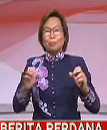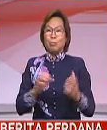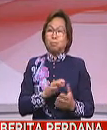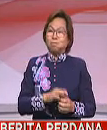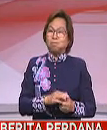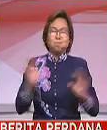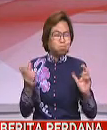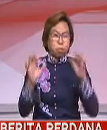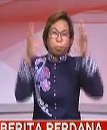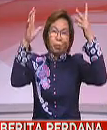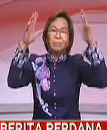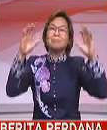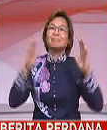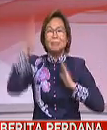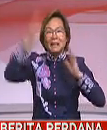ini.